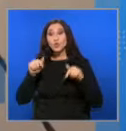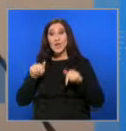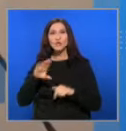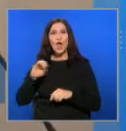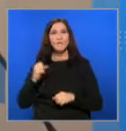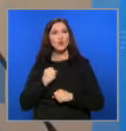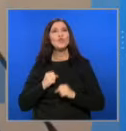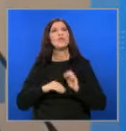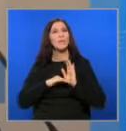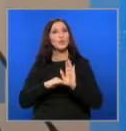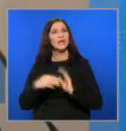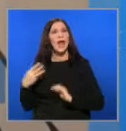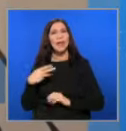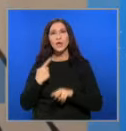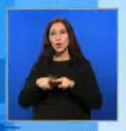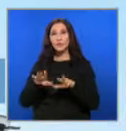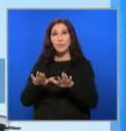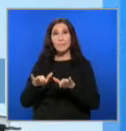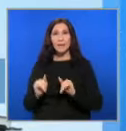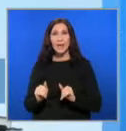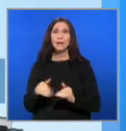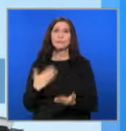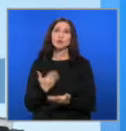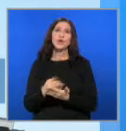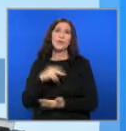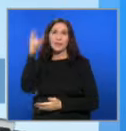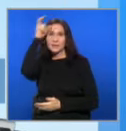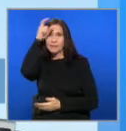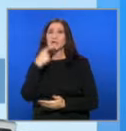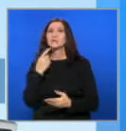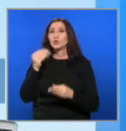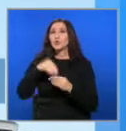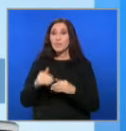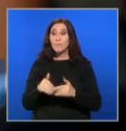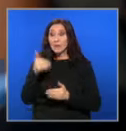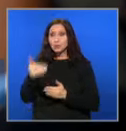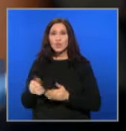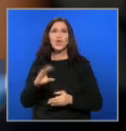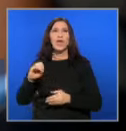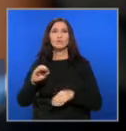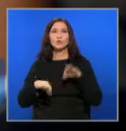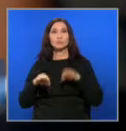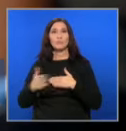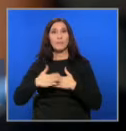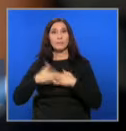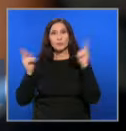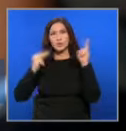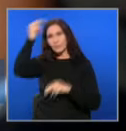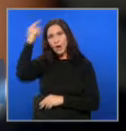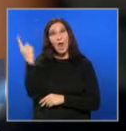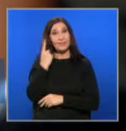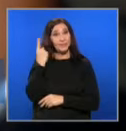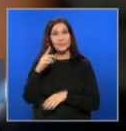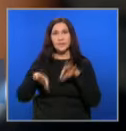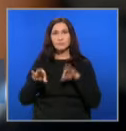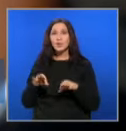Досегашната евродепутатка Елена Йончева прие номинация на ДПС за участие в предстоящите евроизбори. ПП-ДБ единни на избори.